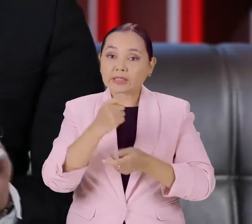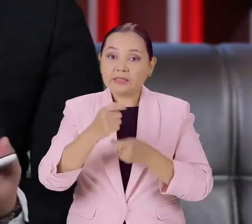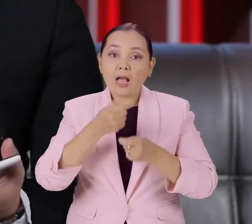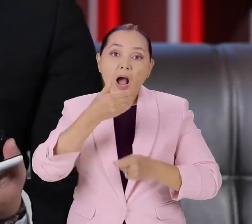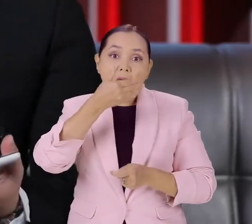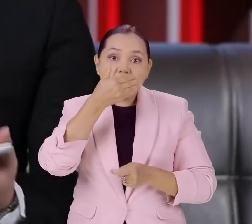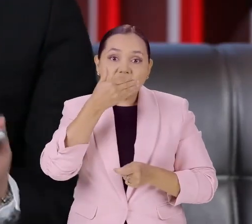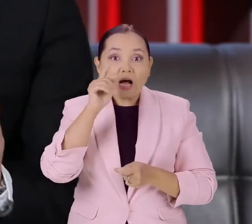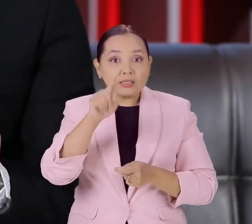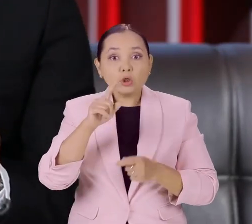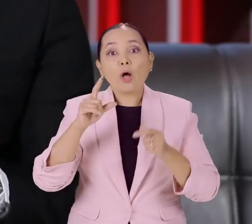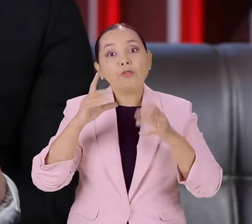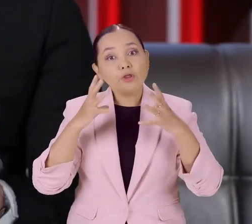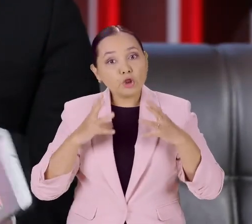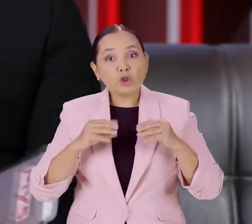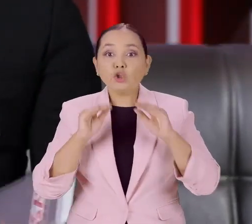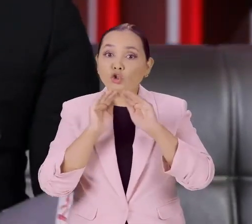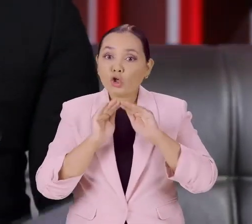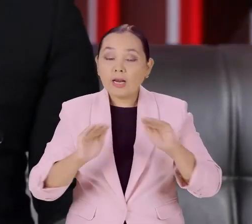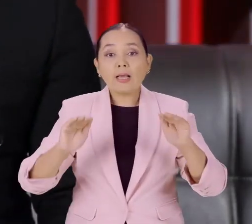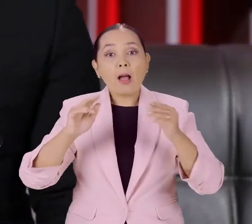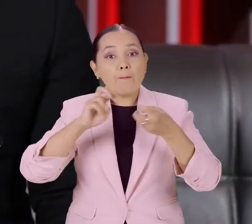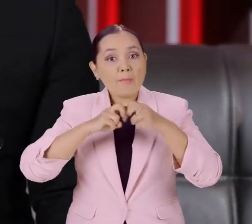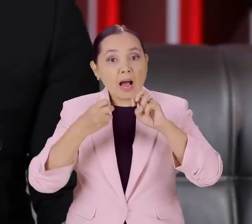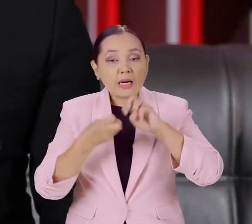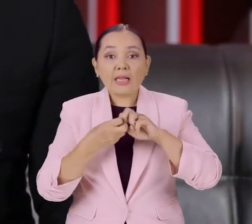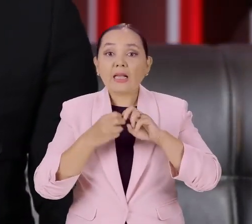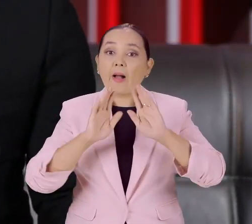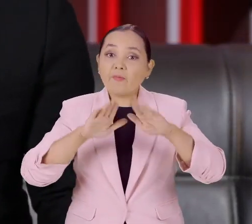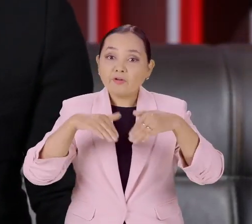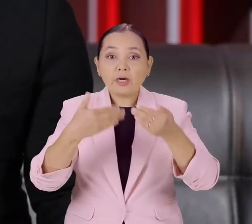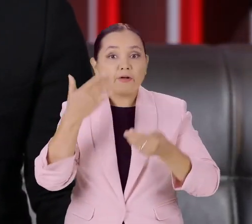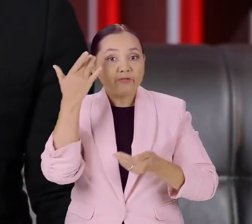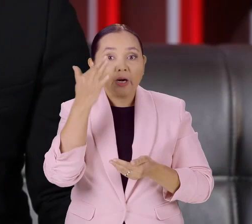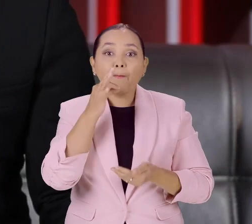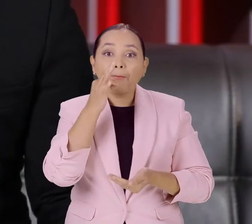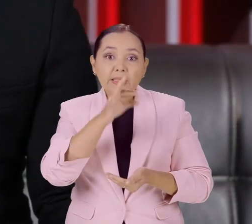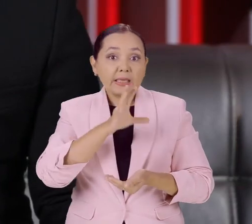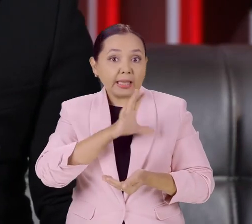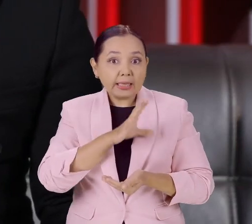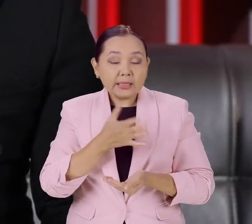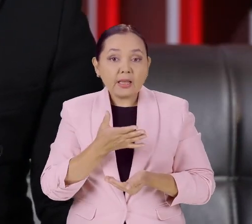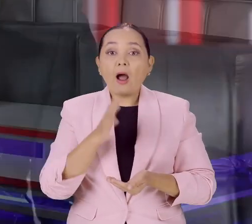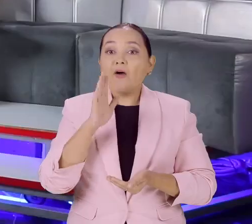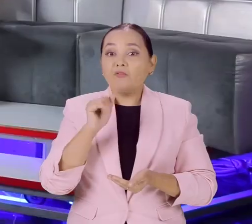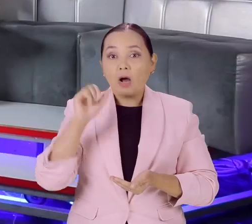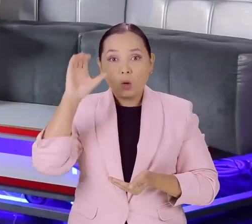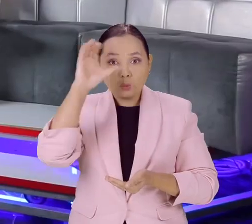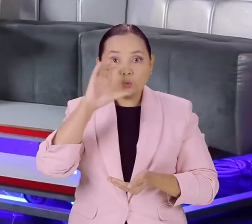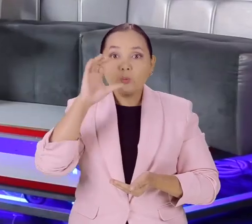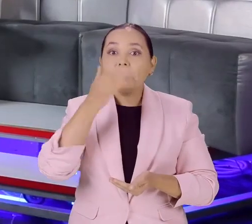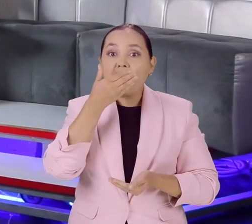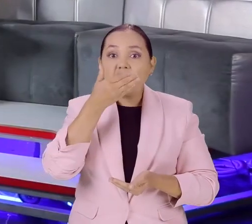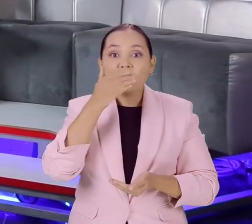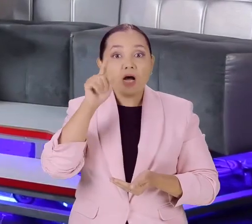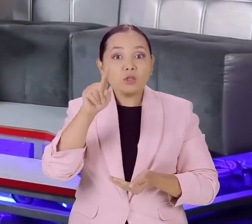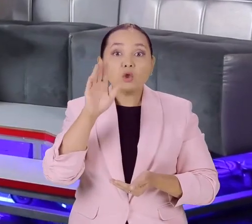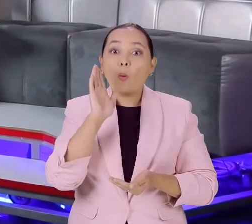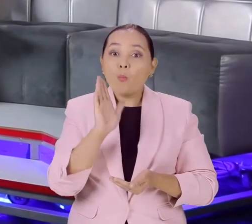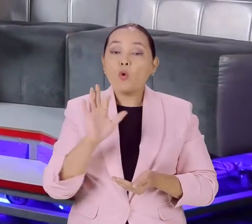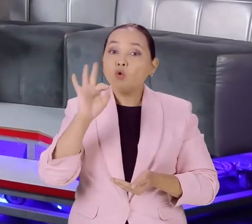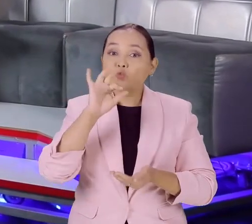prezidentimiz Afg'oniston tinchlik va barqarorlik masalasi bo'yicha fikr va takliflar bildirgandi. Va O'zbekistonning Afg'oniston